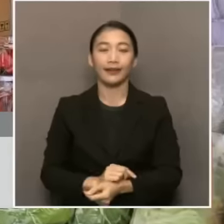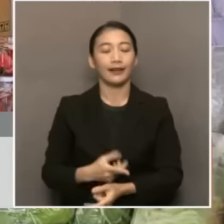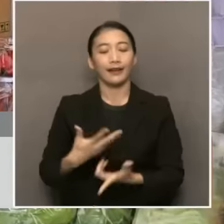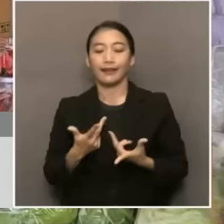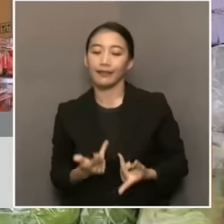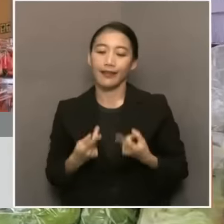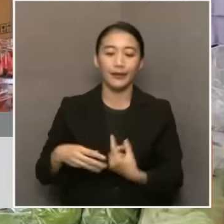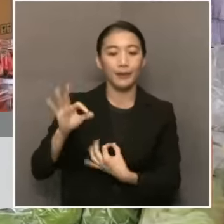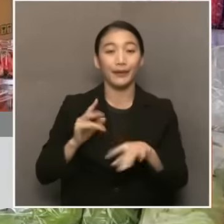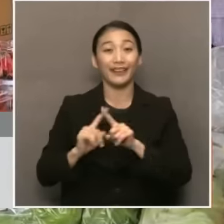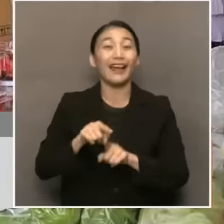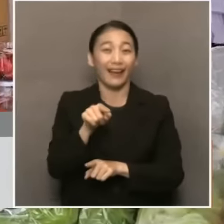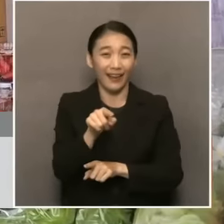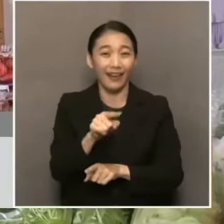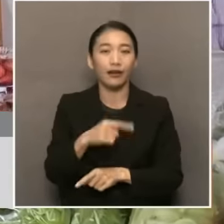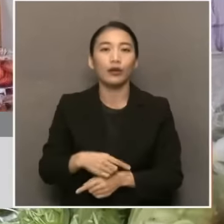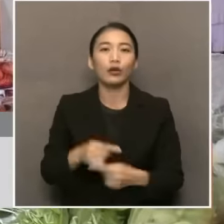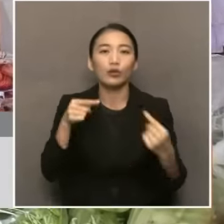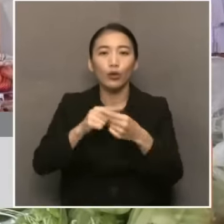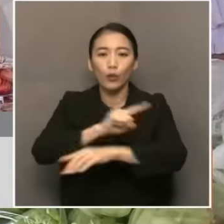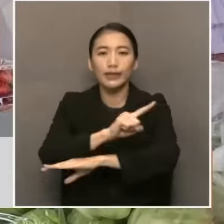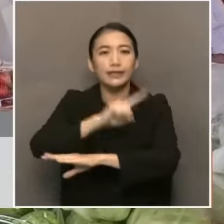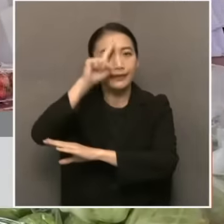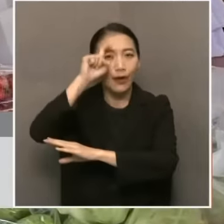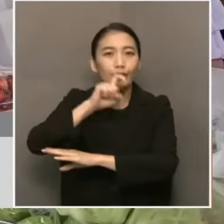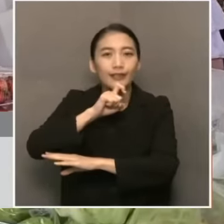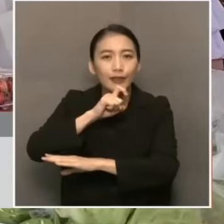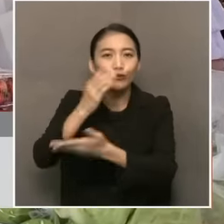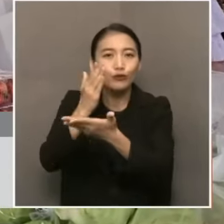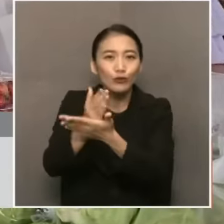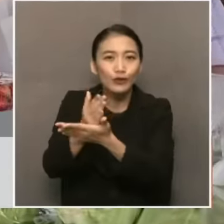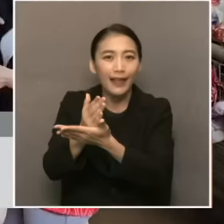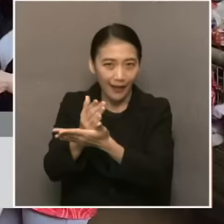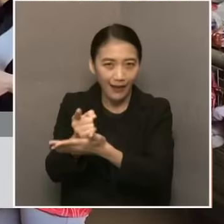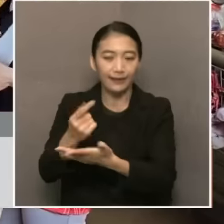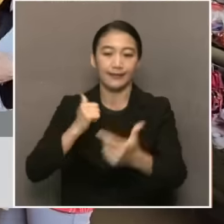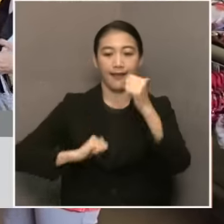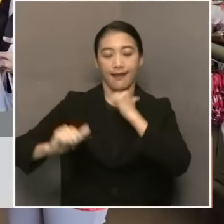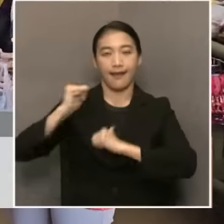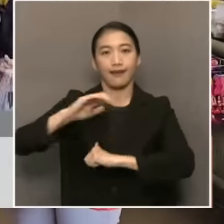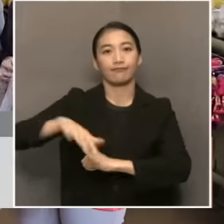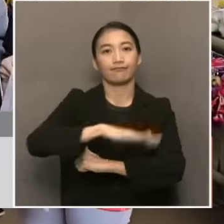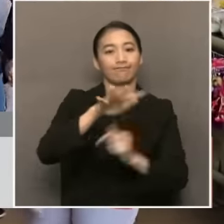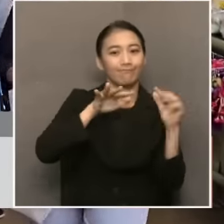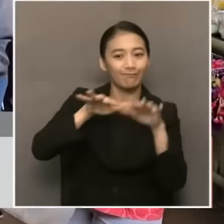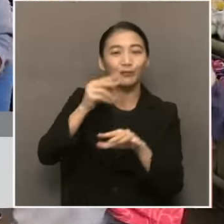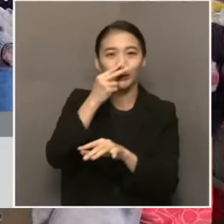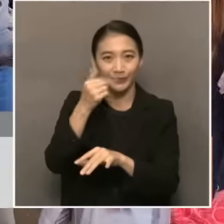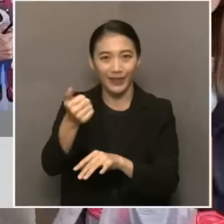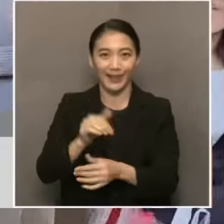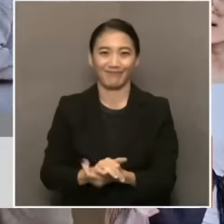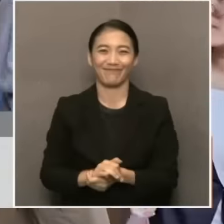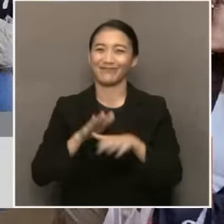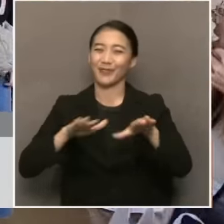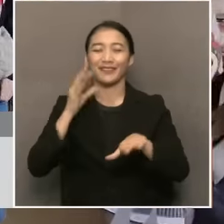กๆวันหยุดเสาร์อาทิตย์และวันหยุดนักขัตฤกษ์ค่ะ น้องๆมาขายของกันด้วยตัวเองด้วยนะคะเต้นก็น่ารักแล้วก็หน้าตาน่ารักกัน